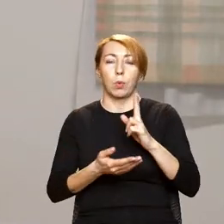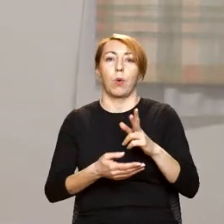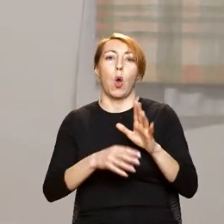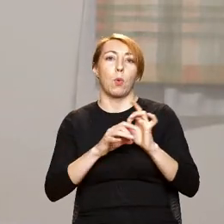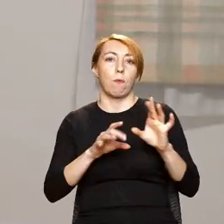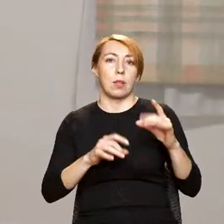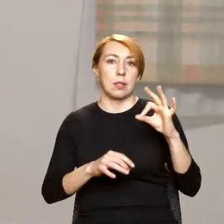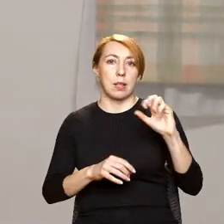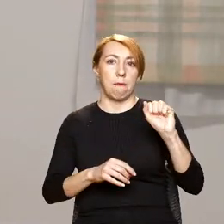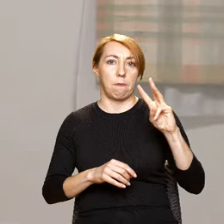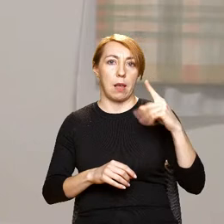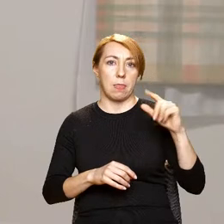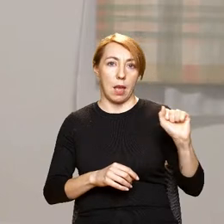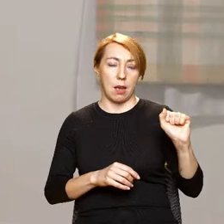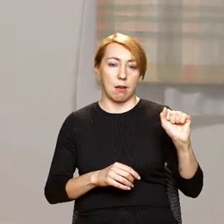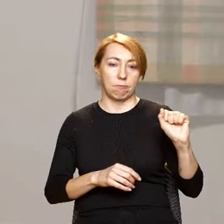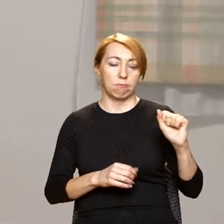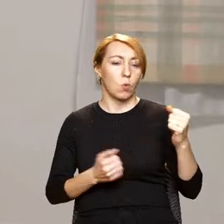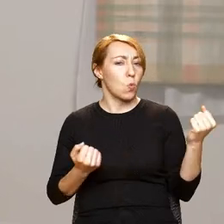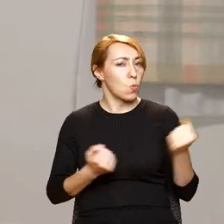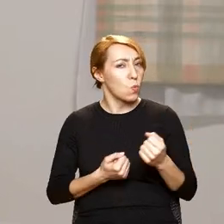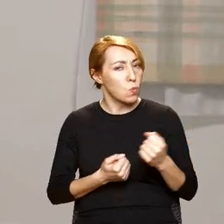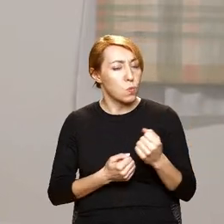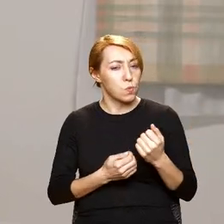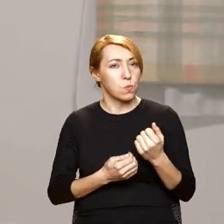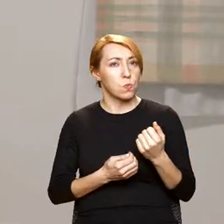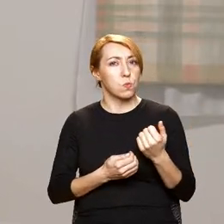Sawadę. Wielkie zasługi